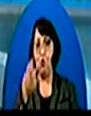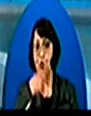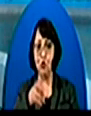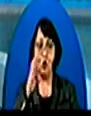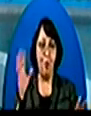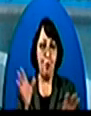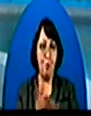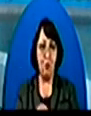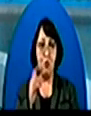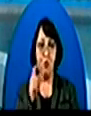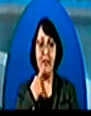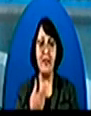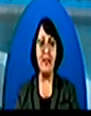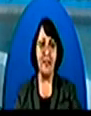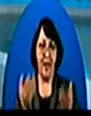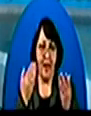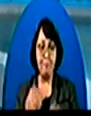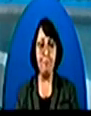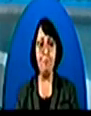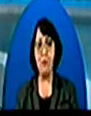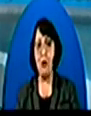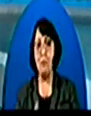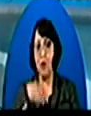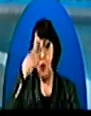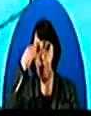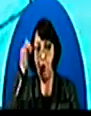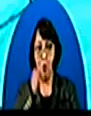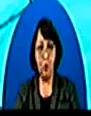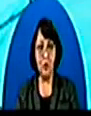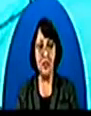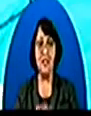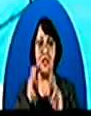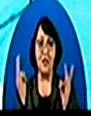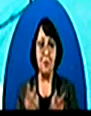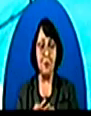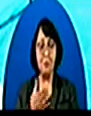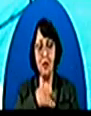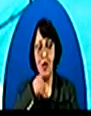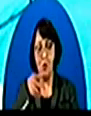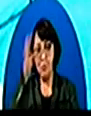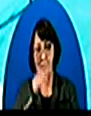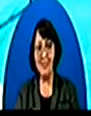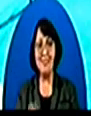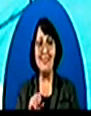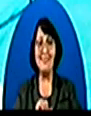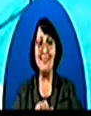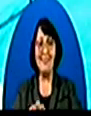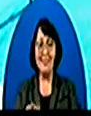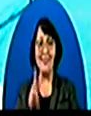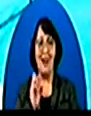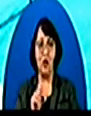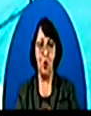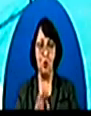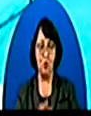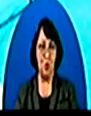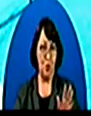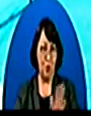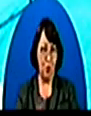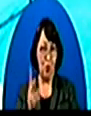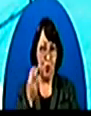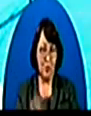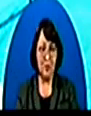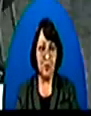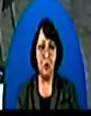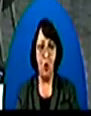цөхөн болох юм зүгээс бол хэлж байгаа юм. За тэгэхээр манай улсын хувьд бол энэ удаагийн одоо нийгмийн эрүүл мэндийн цартлагын үе одоо хамгийн анхны одоо дадлаг сургалтыг бол